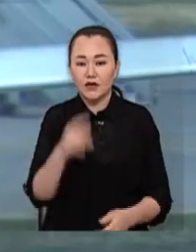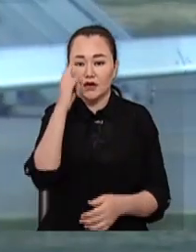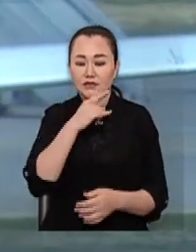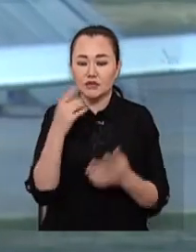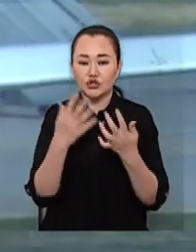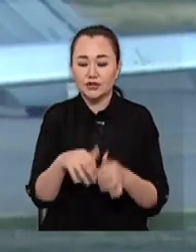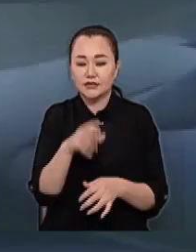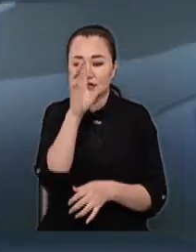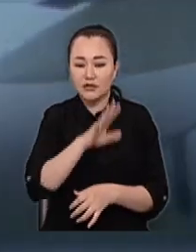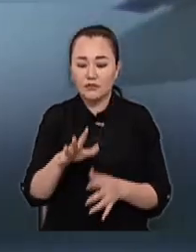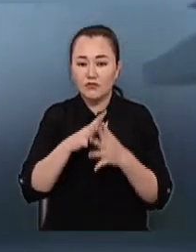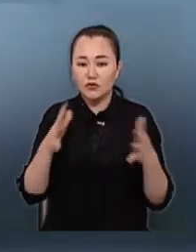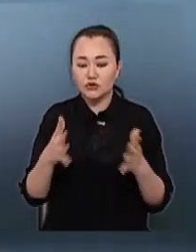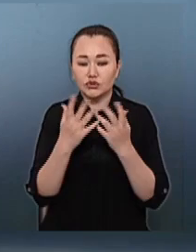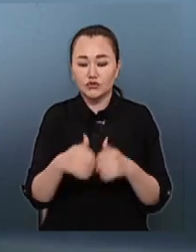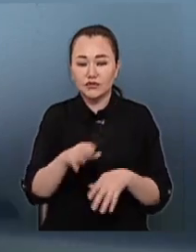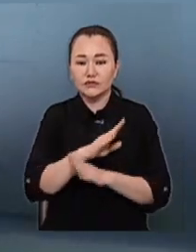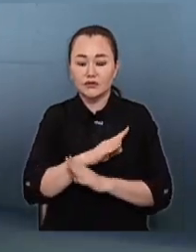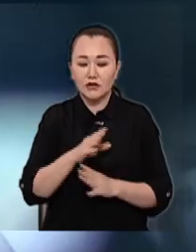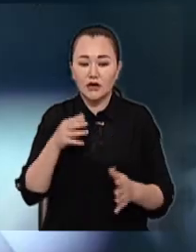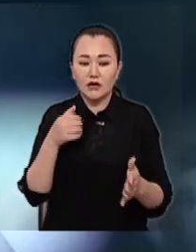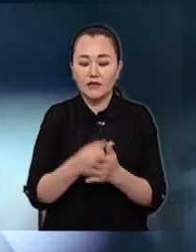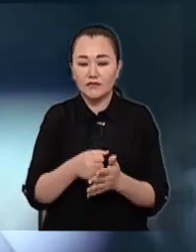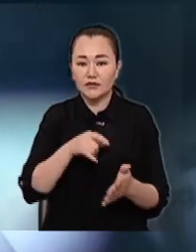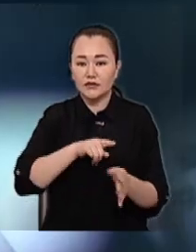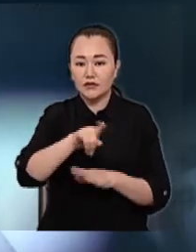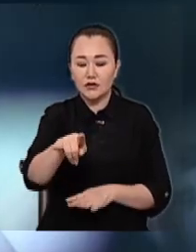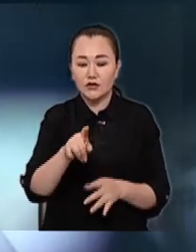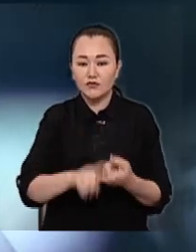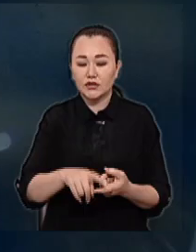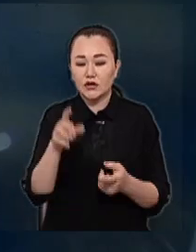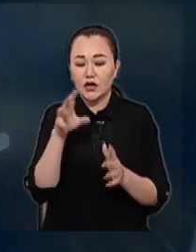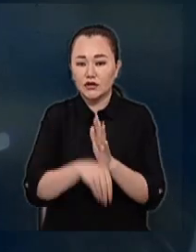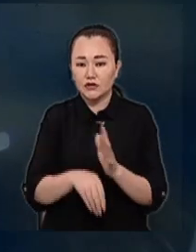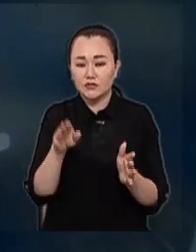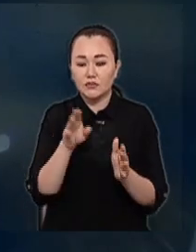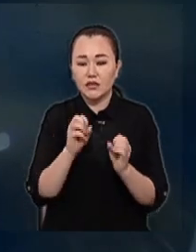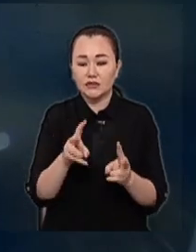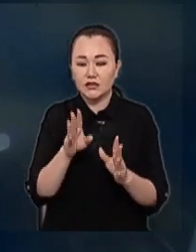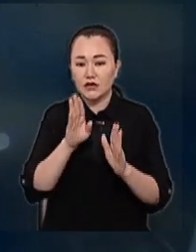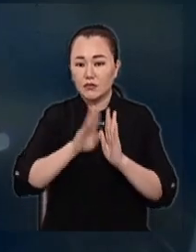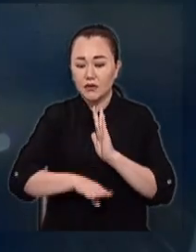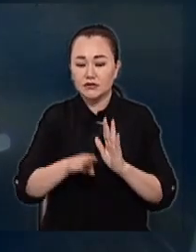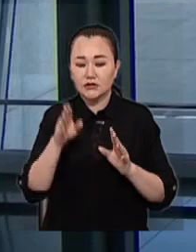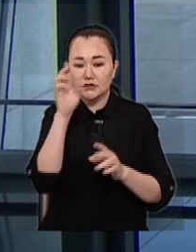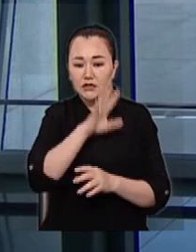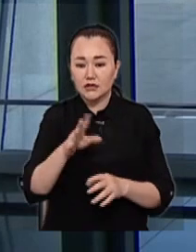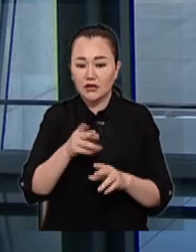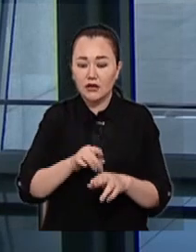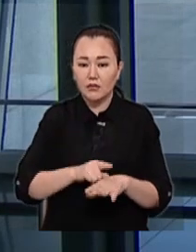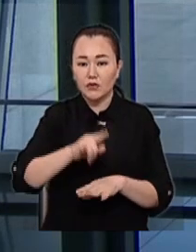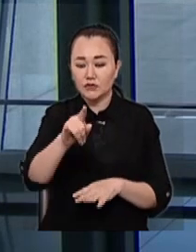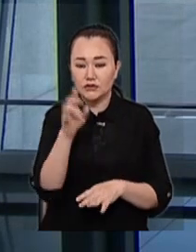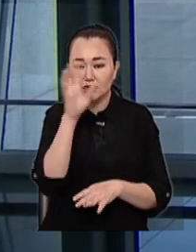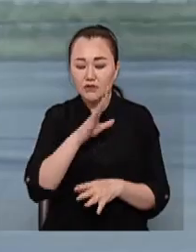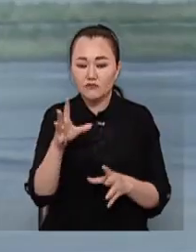Казахстан считается страной с наибольшим числом смертельных авиакатастроф. Почему нас отнесли к небезопасным для полетов странам? Все ли так плохо